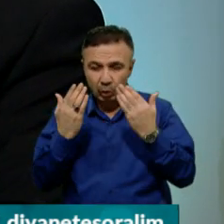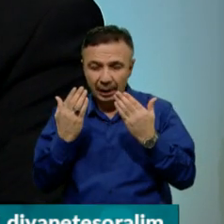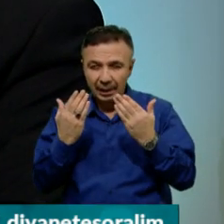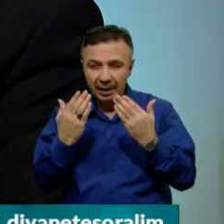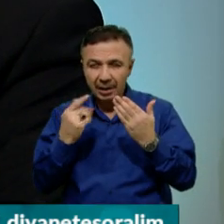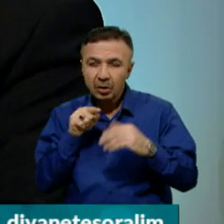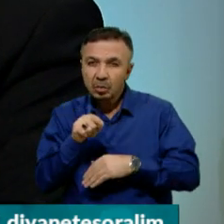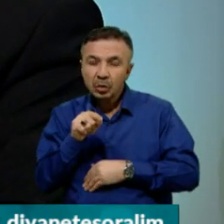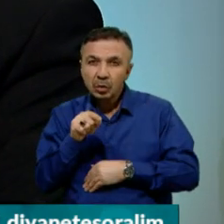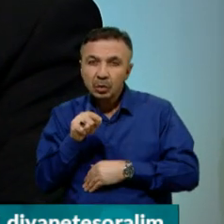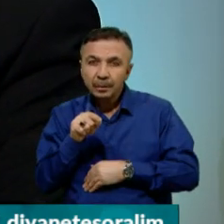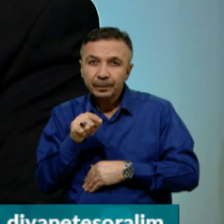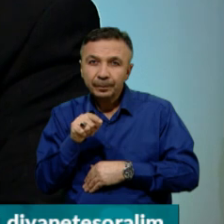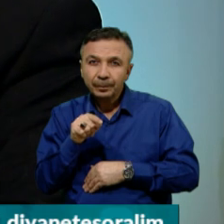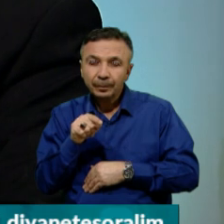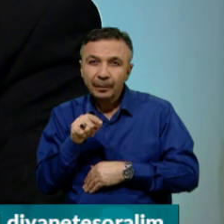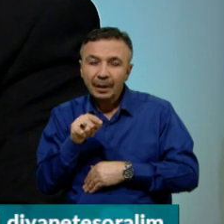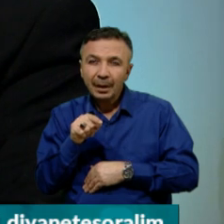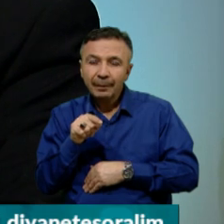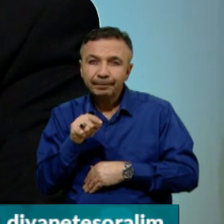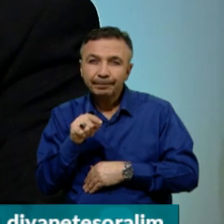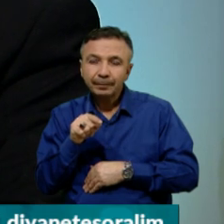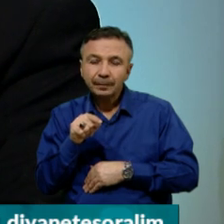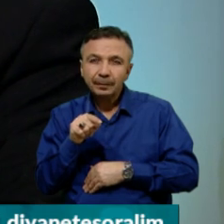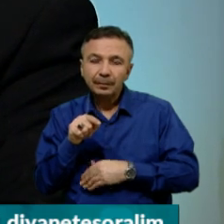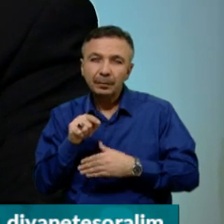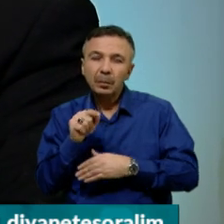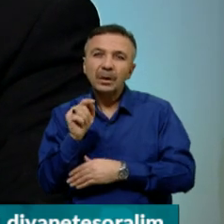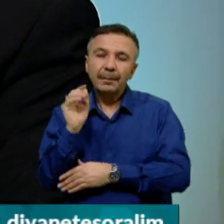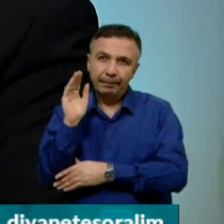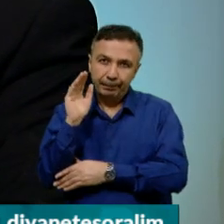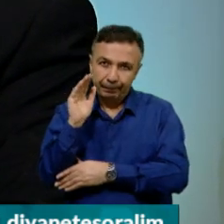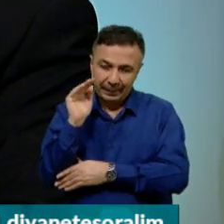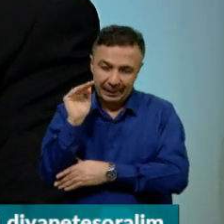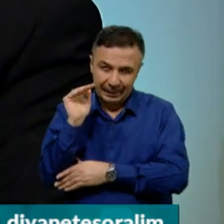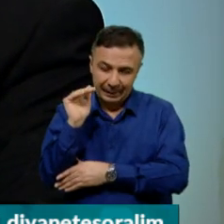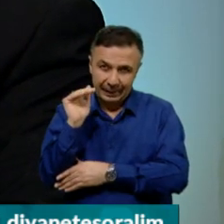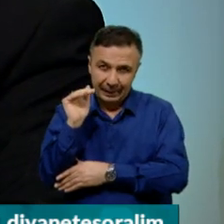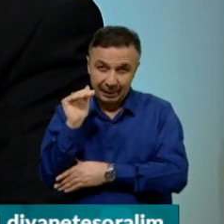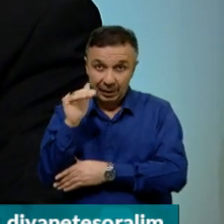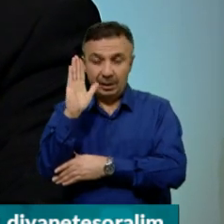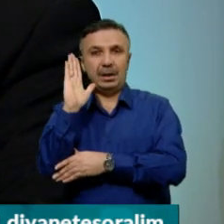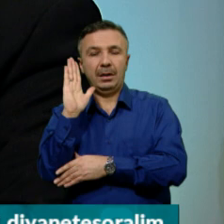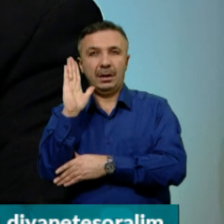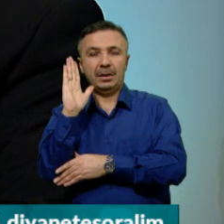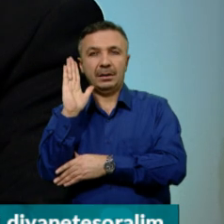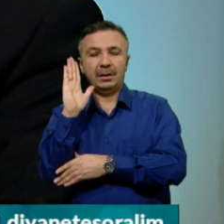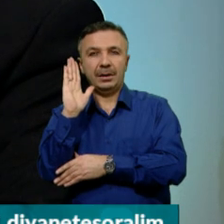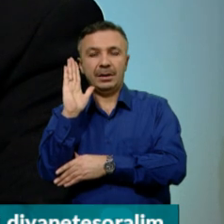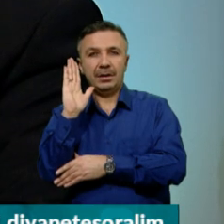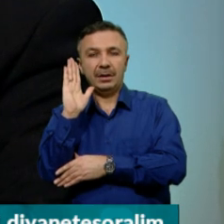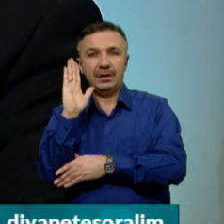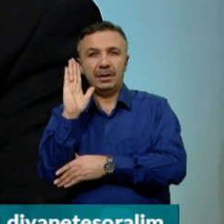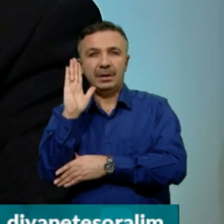durumda bir intikal meydana geldiği için hani o durumdan ayrıldığı için iki